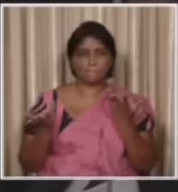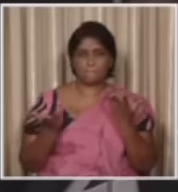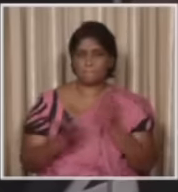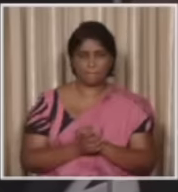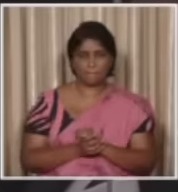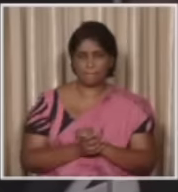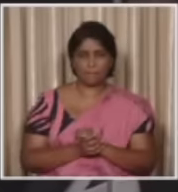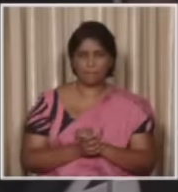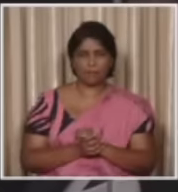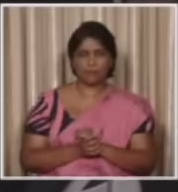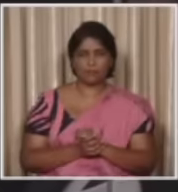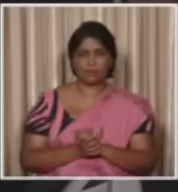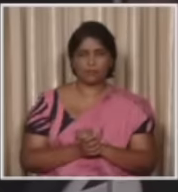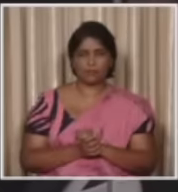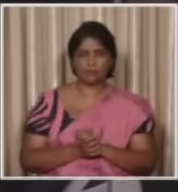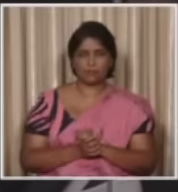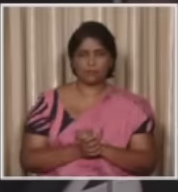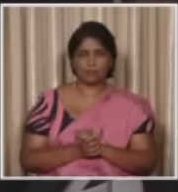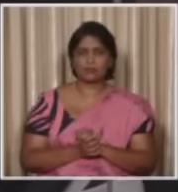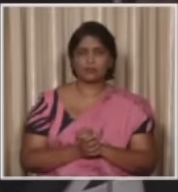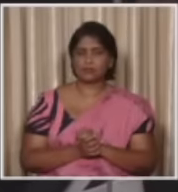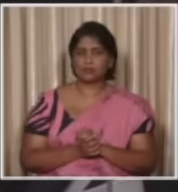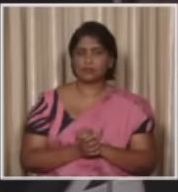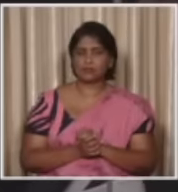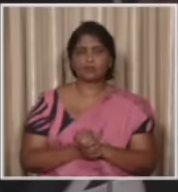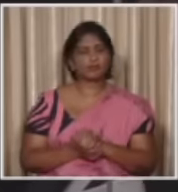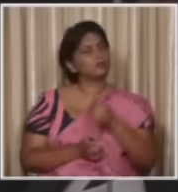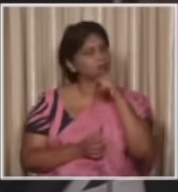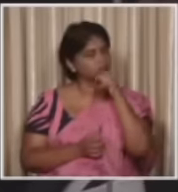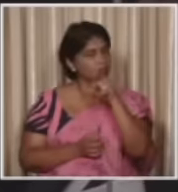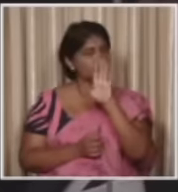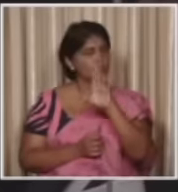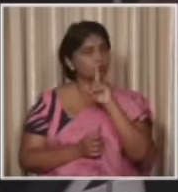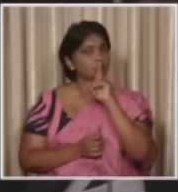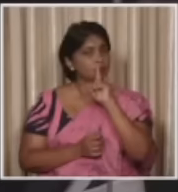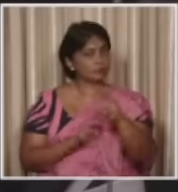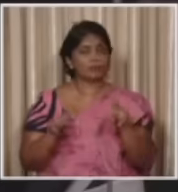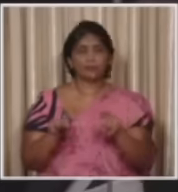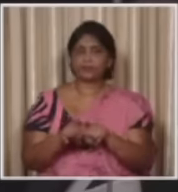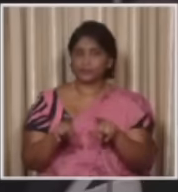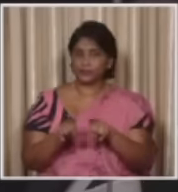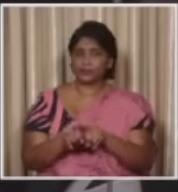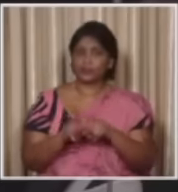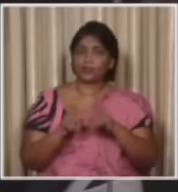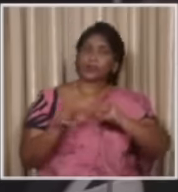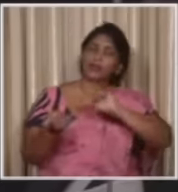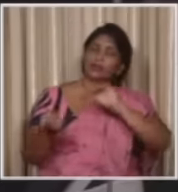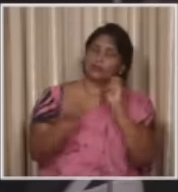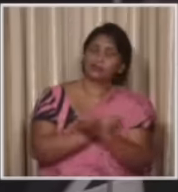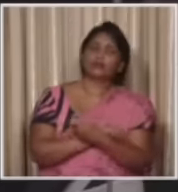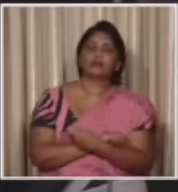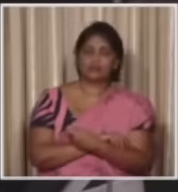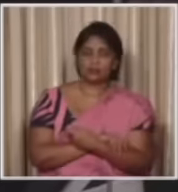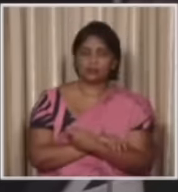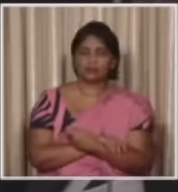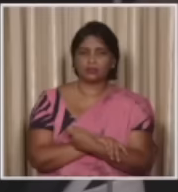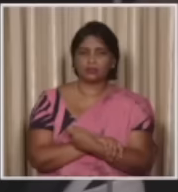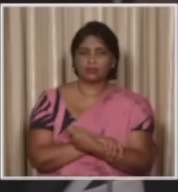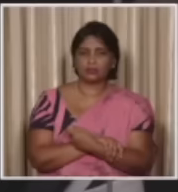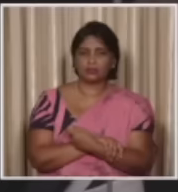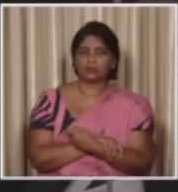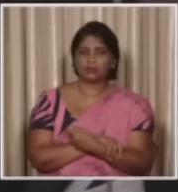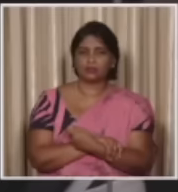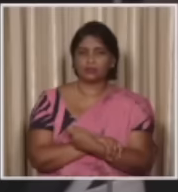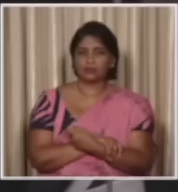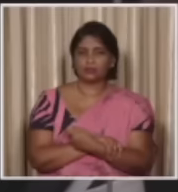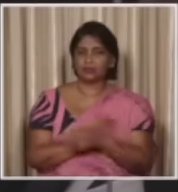body nihandawa inna ba ehema nan da obathuma kiyuwa akaratama api anik patthara gamuko obathuma inna e nathi